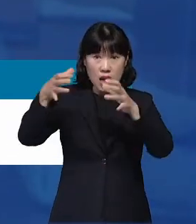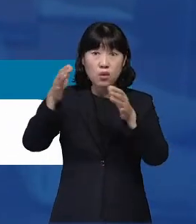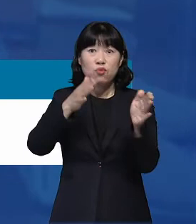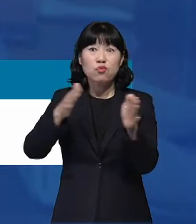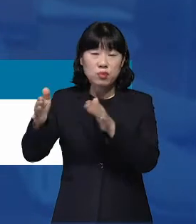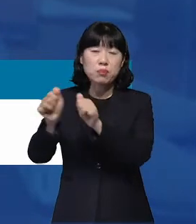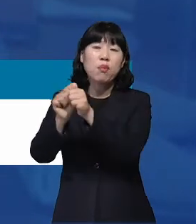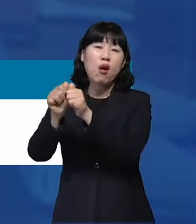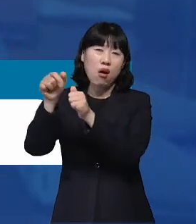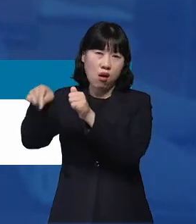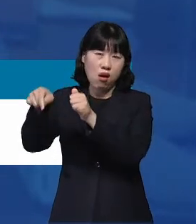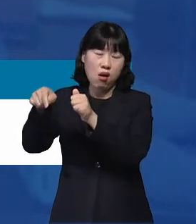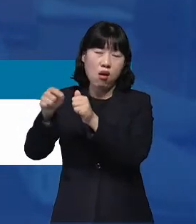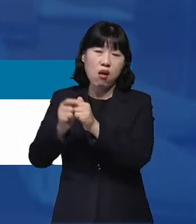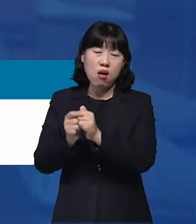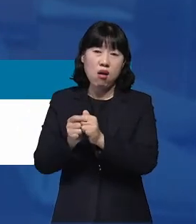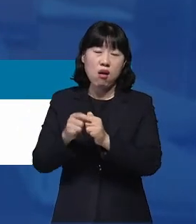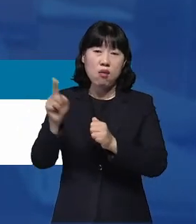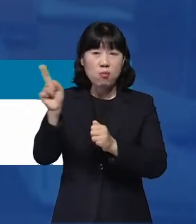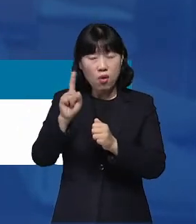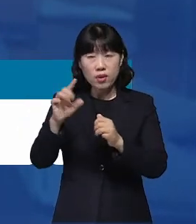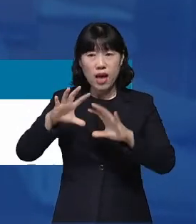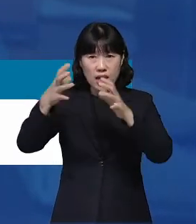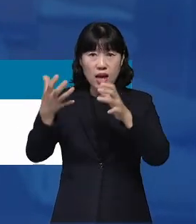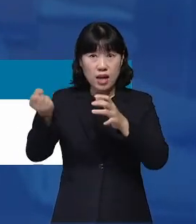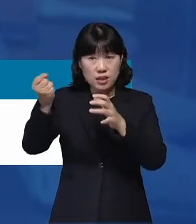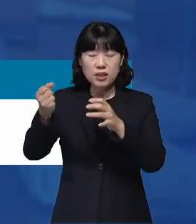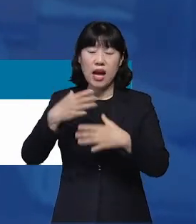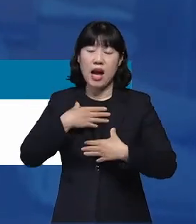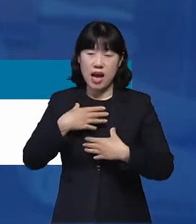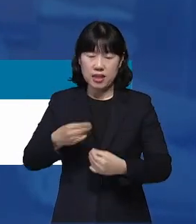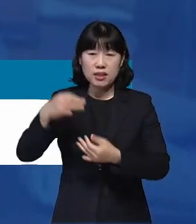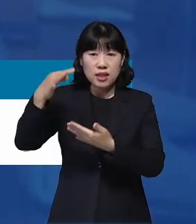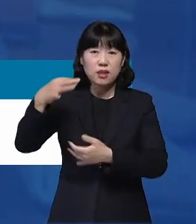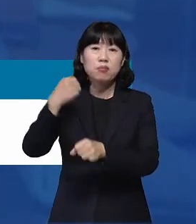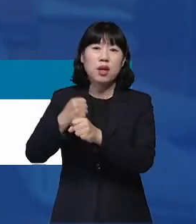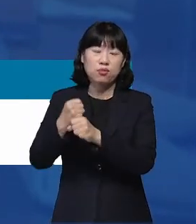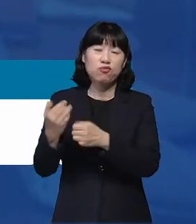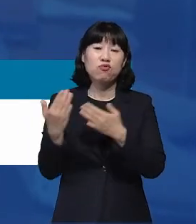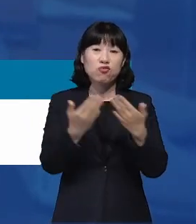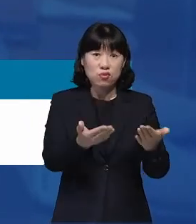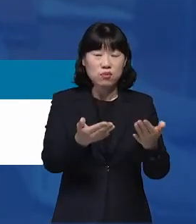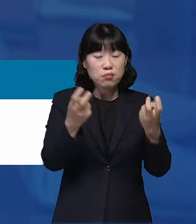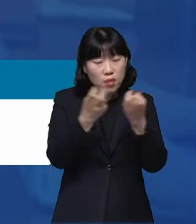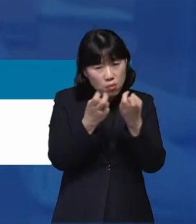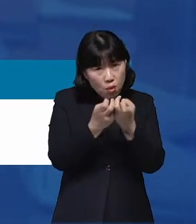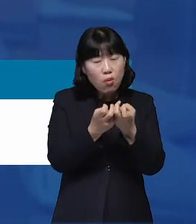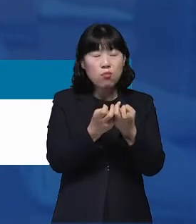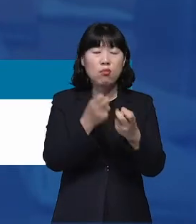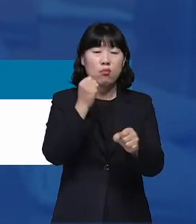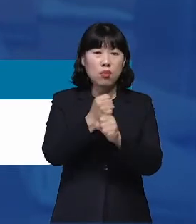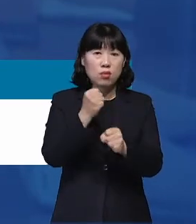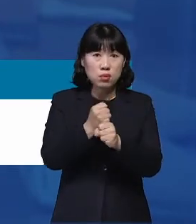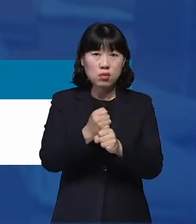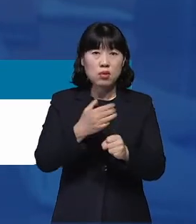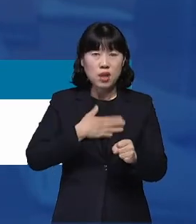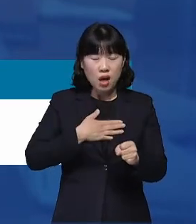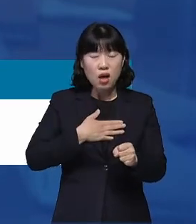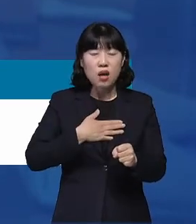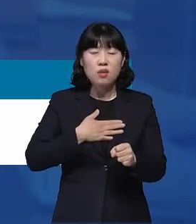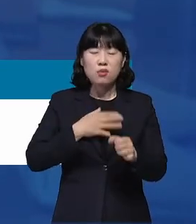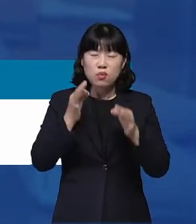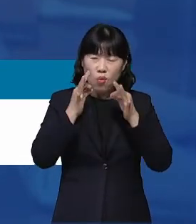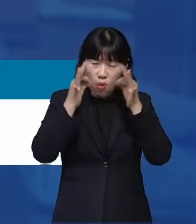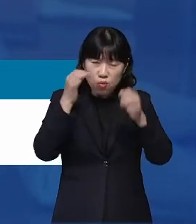펀드 이런 이상한 사모펀드가 아니라 국가가 만원 않은 안정적인 자산 이렇게 길을 열어 줘서 나의 노동 나의